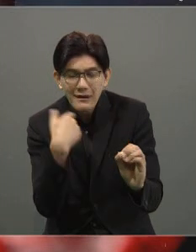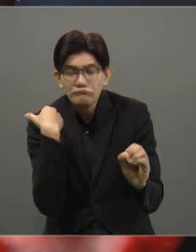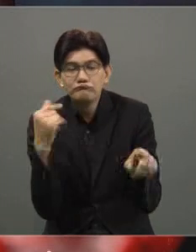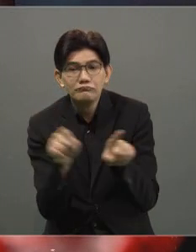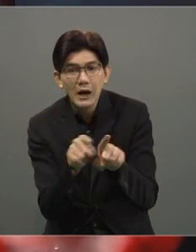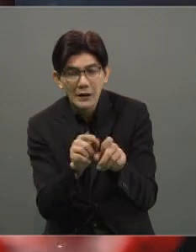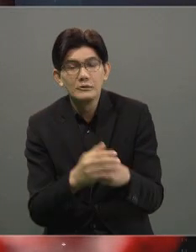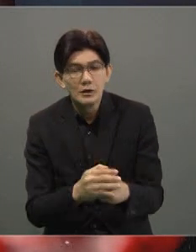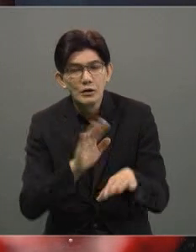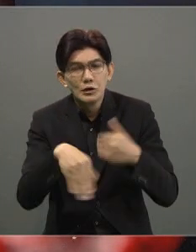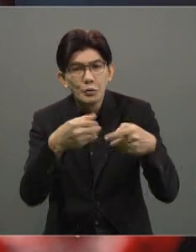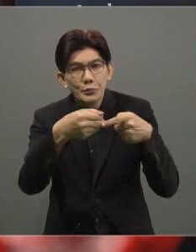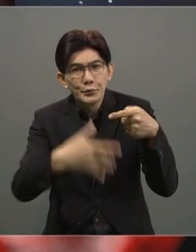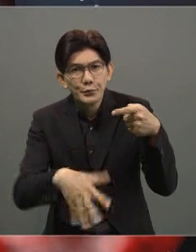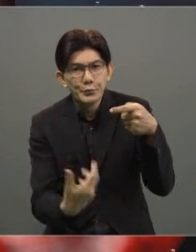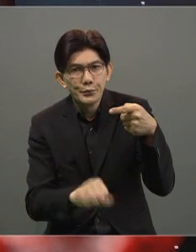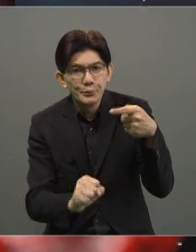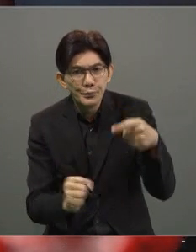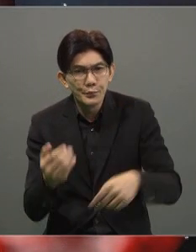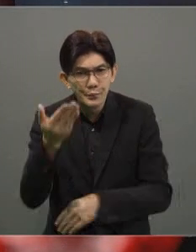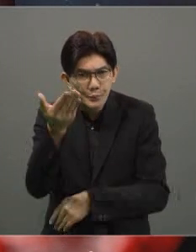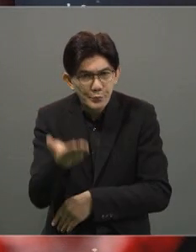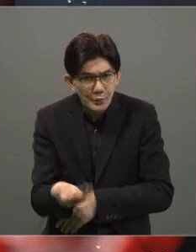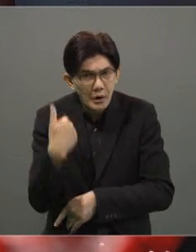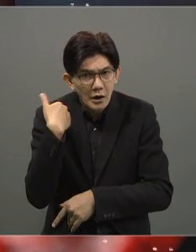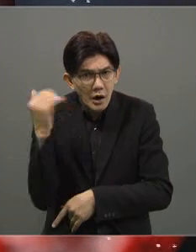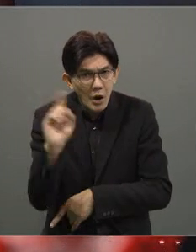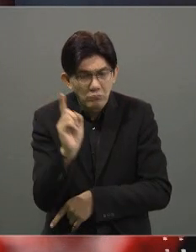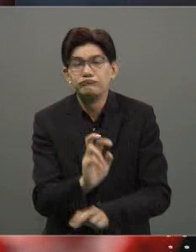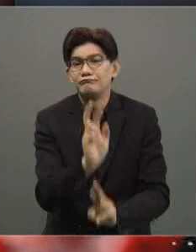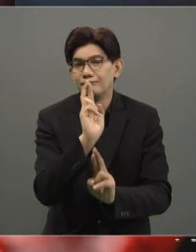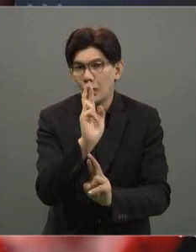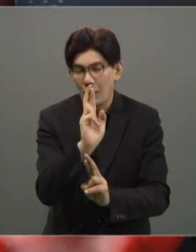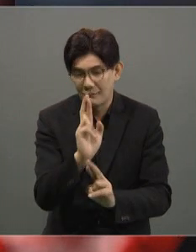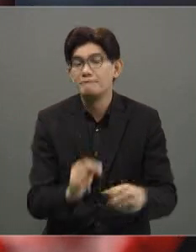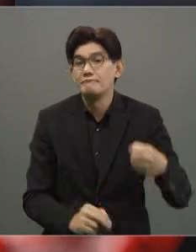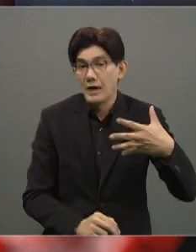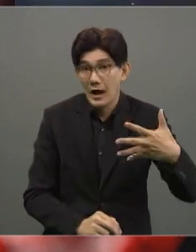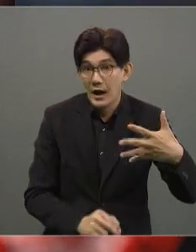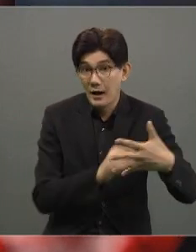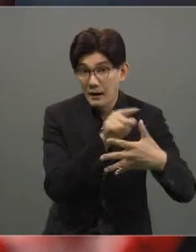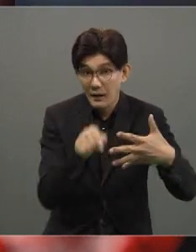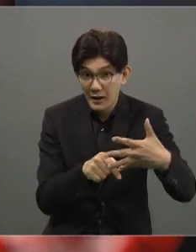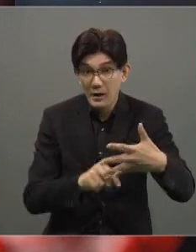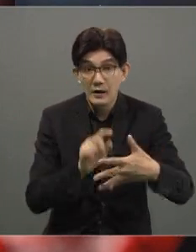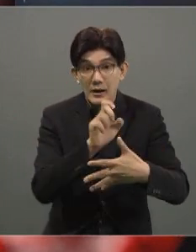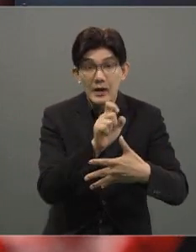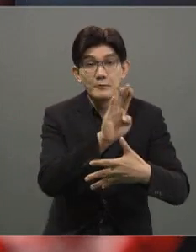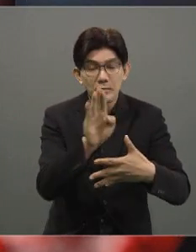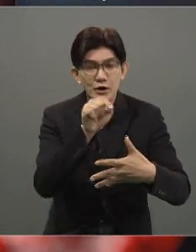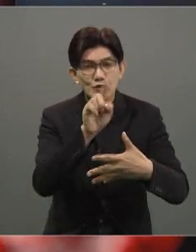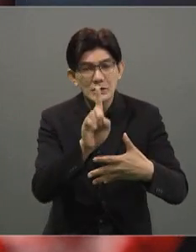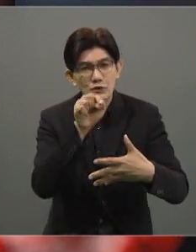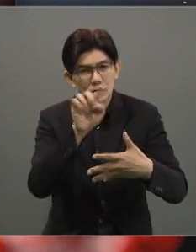โิอนเนี่ย 10สายพันธุ์ใน 10สายพันธุ์เนี่ยเป็นกลุ่มที่เรียกว่าเฝ้าระวังเนี่ย 5สายพันธุ์ 5สายพันธุ์ที่ว่ามี xbb .